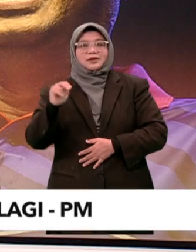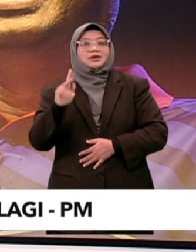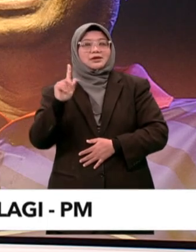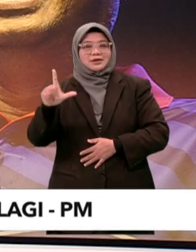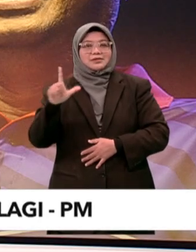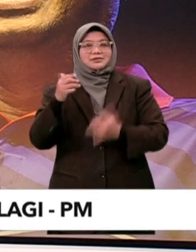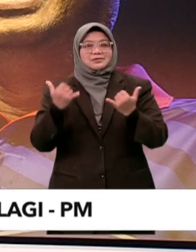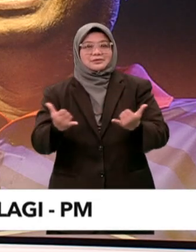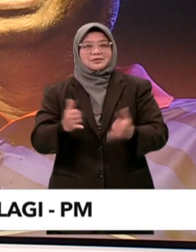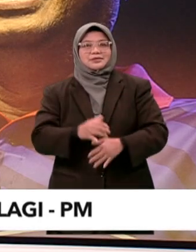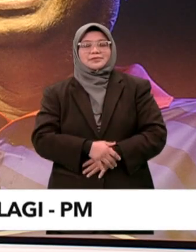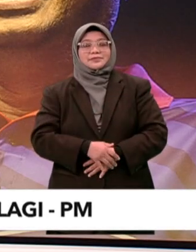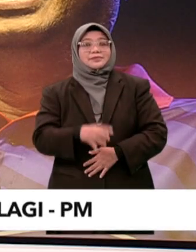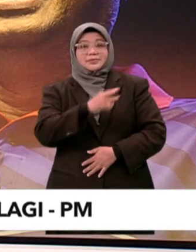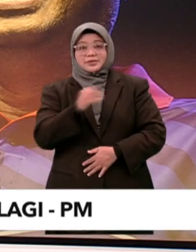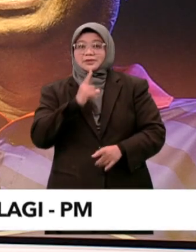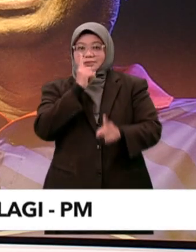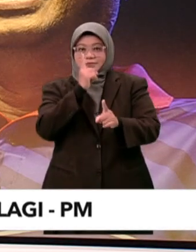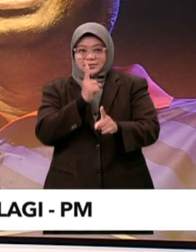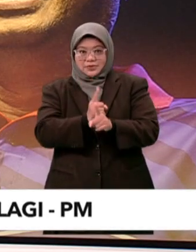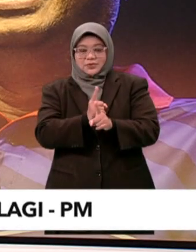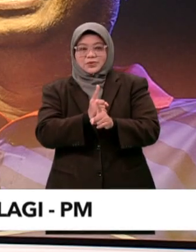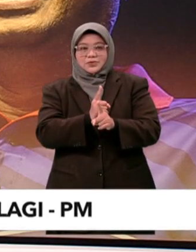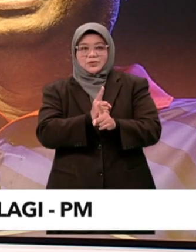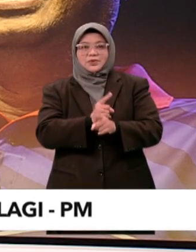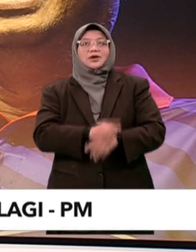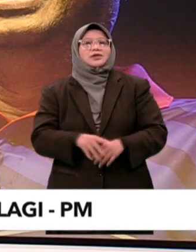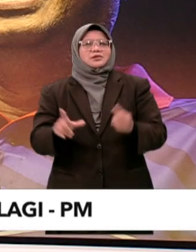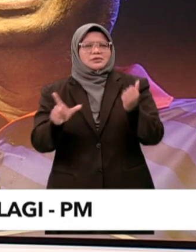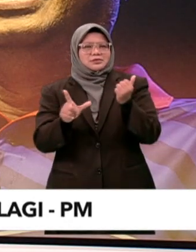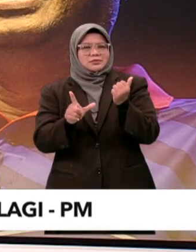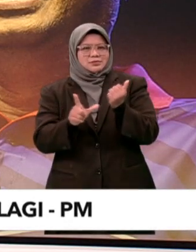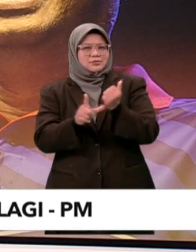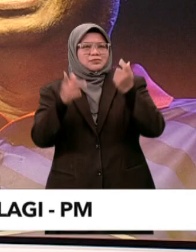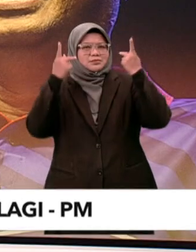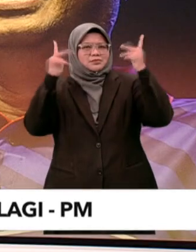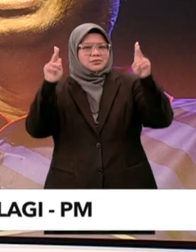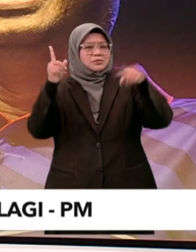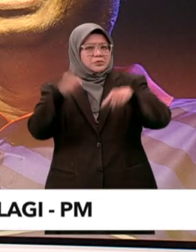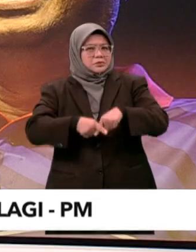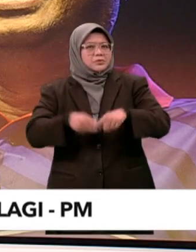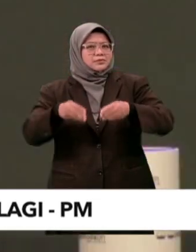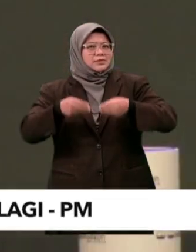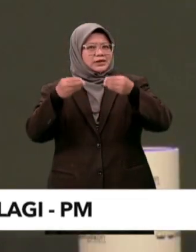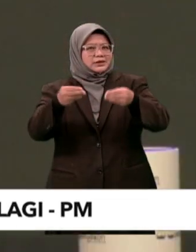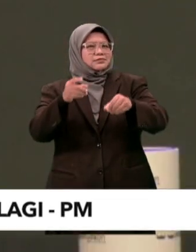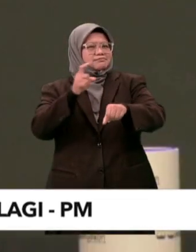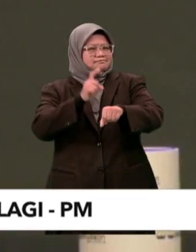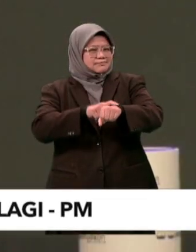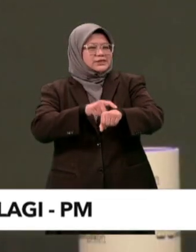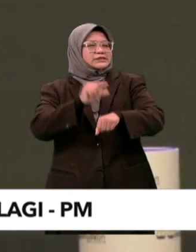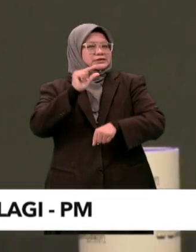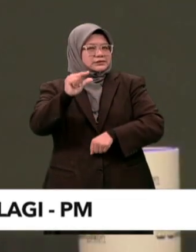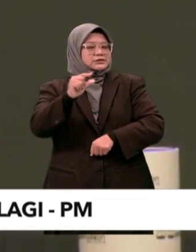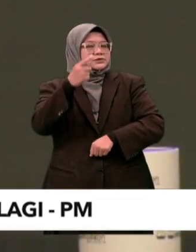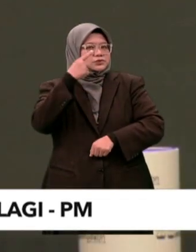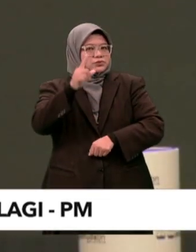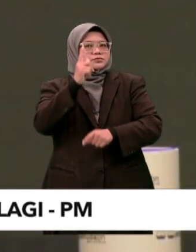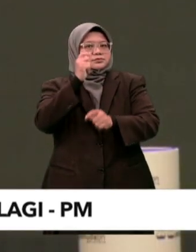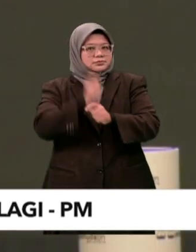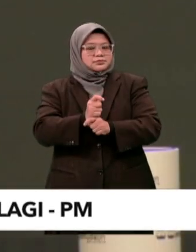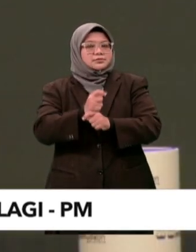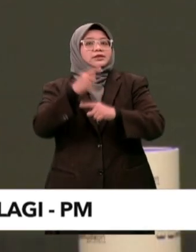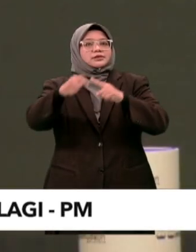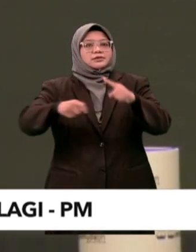hari ini beliau yang juga naik presiden amno meminta untuk diberikan sedikit mase lagi bagi menentukan